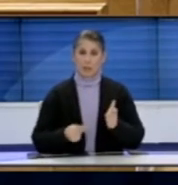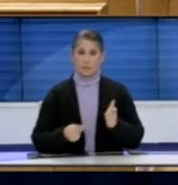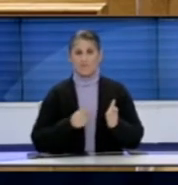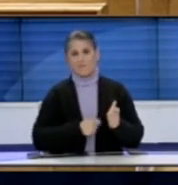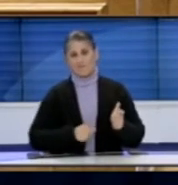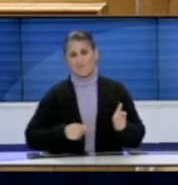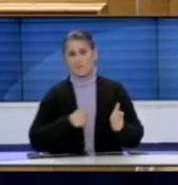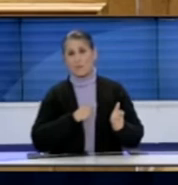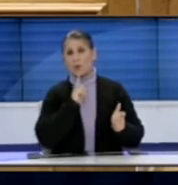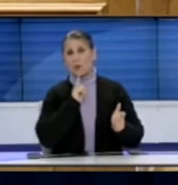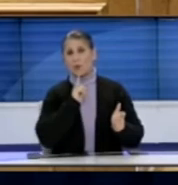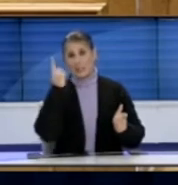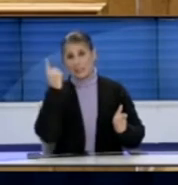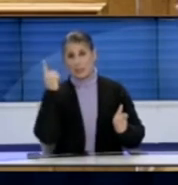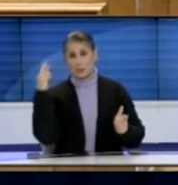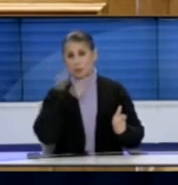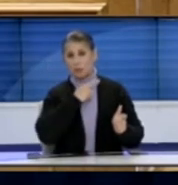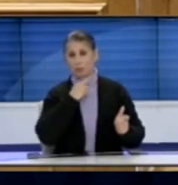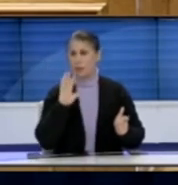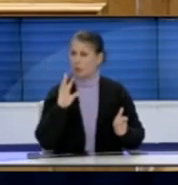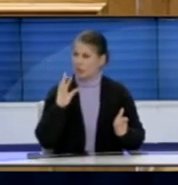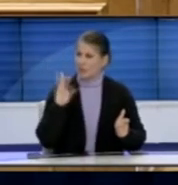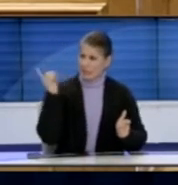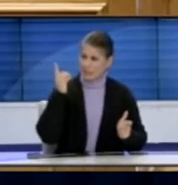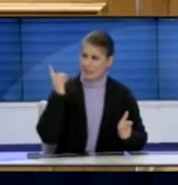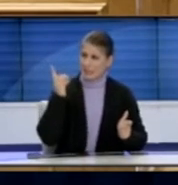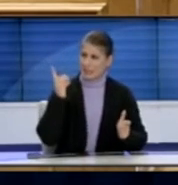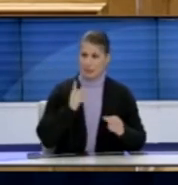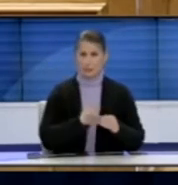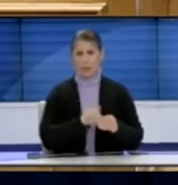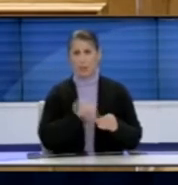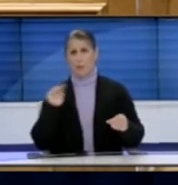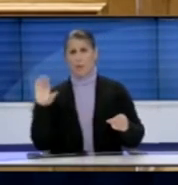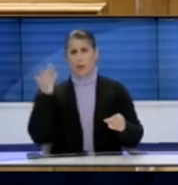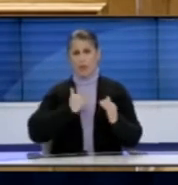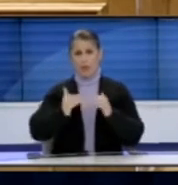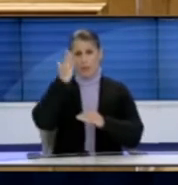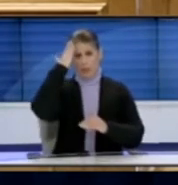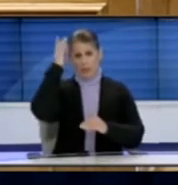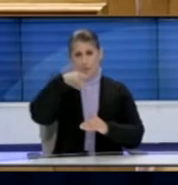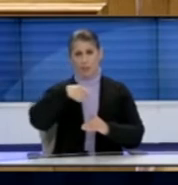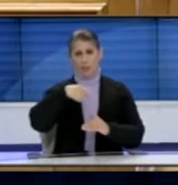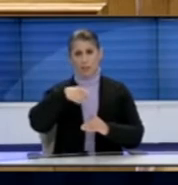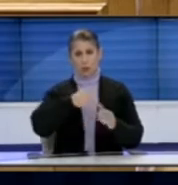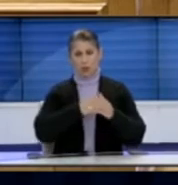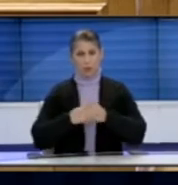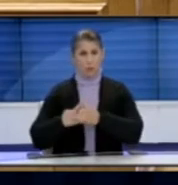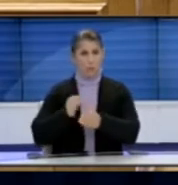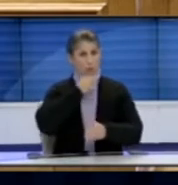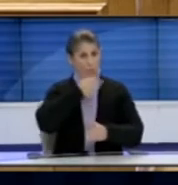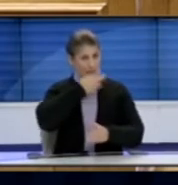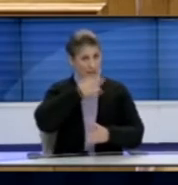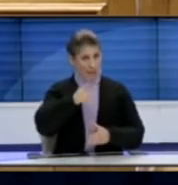όμως, όπως συνηθίζει ο Πρωθυπουργός, συνηθίζει να απέχει και όταν οι επικεφαλείς των κοινοβουλευτικών κομμάτων τοποθετούνται στη